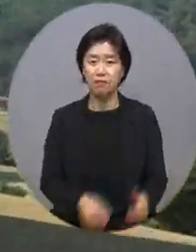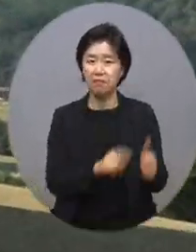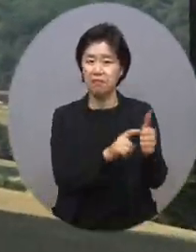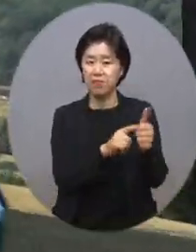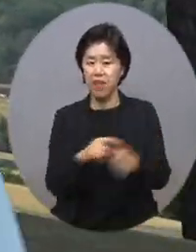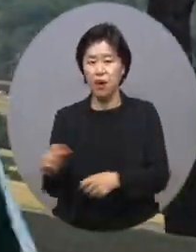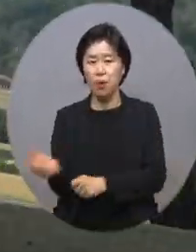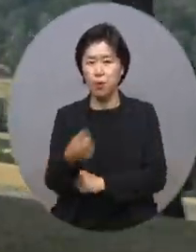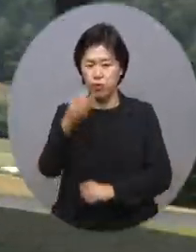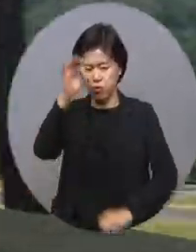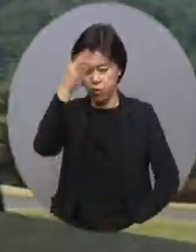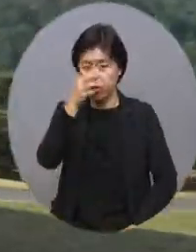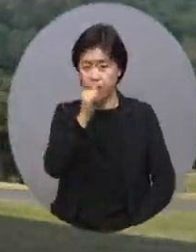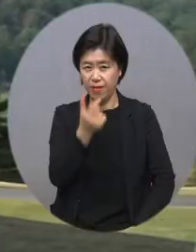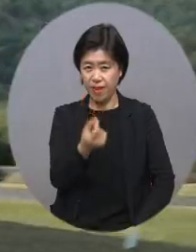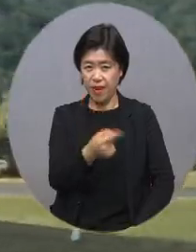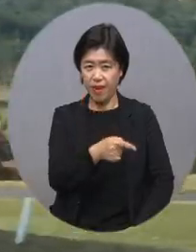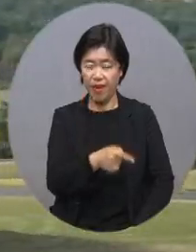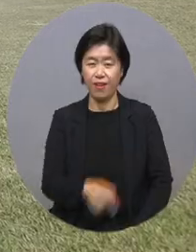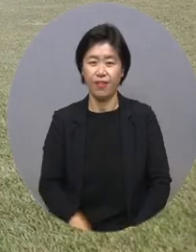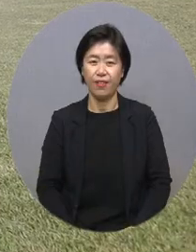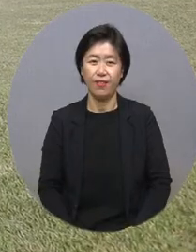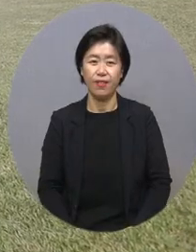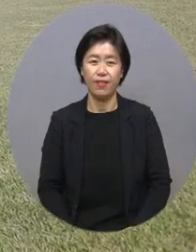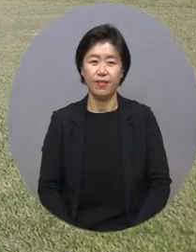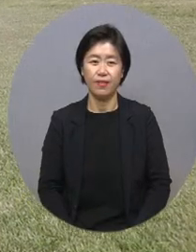숨겨왔던 나의